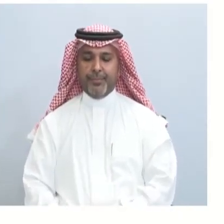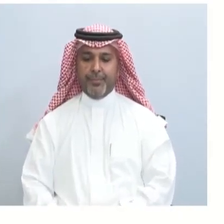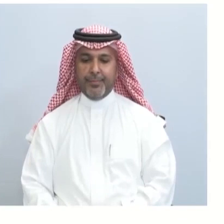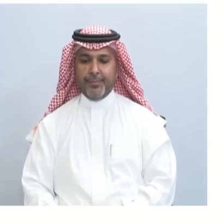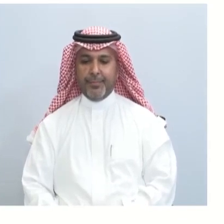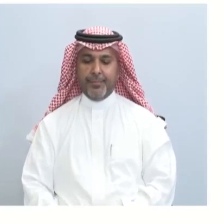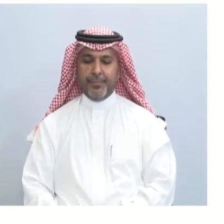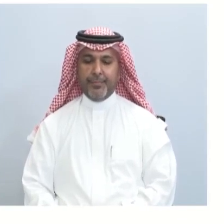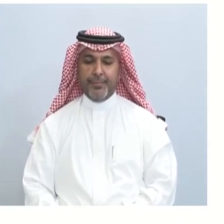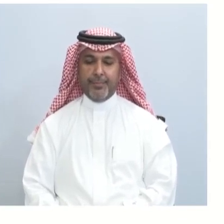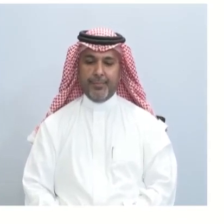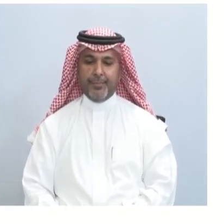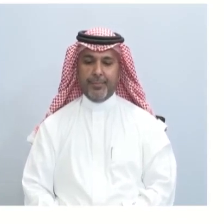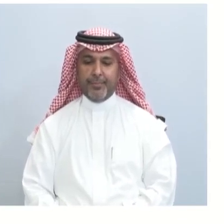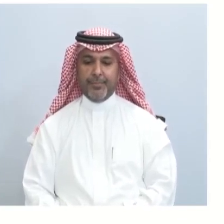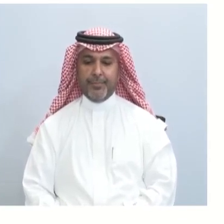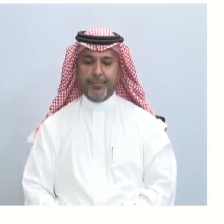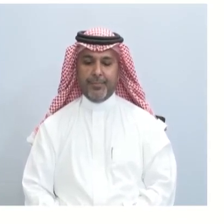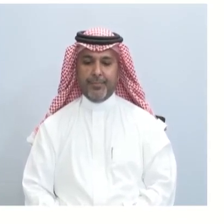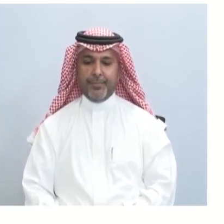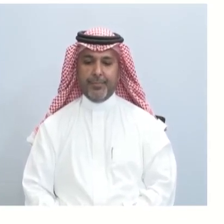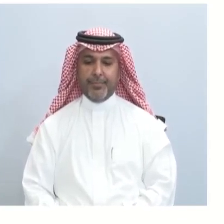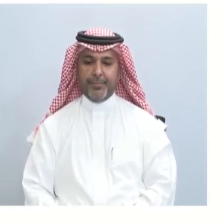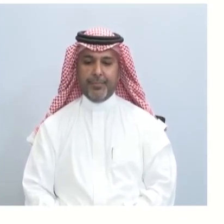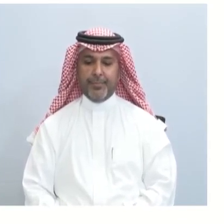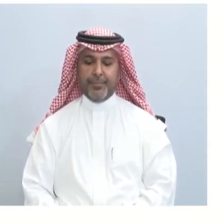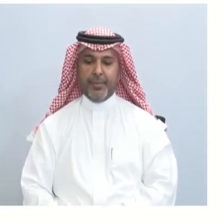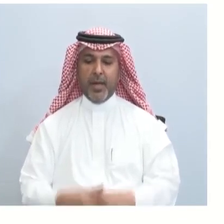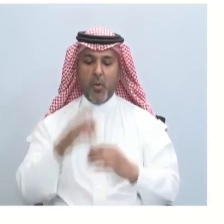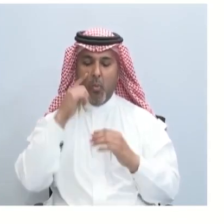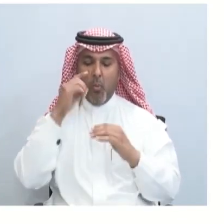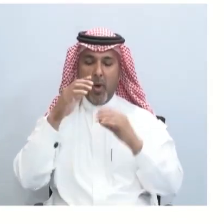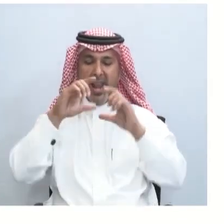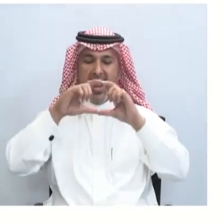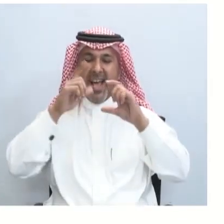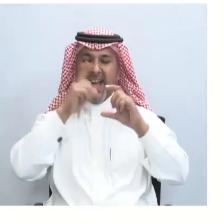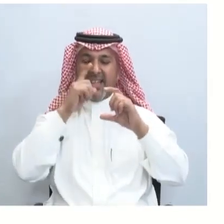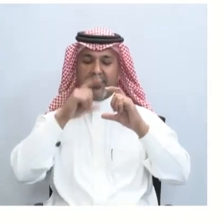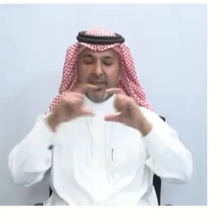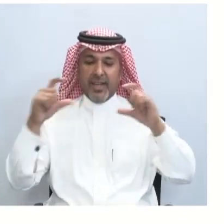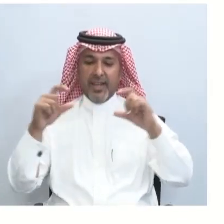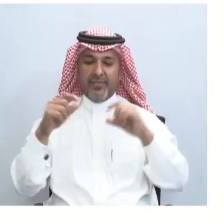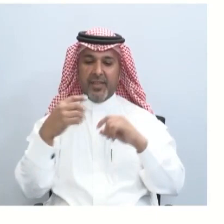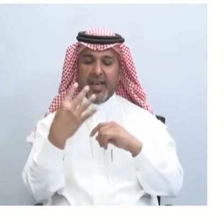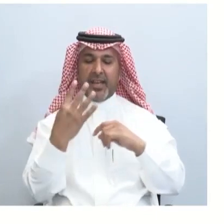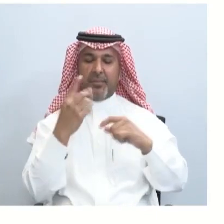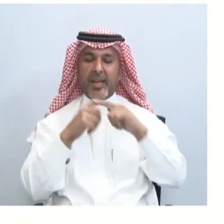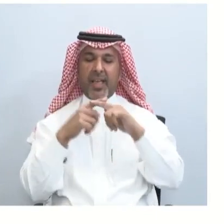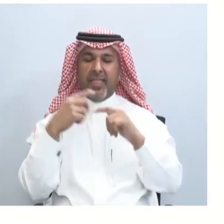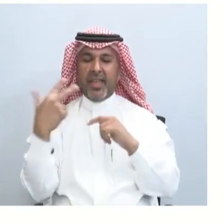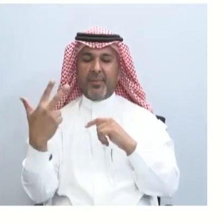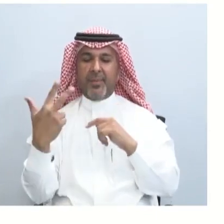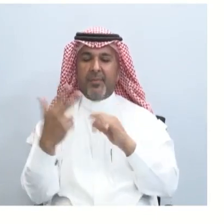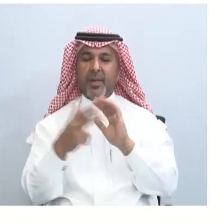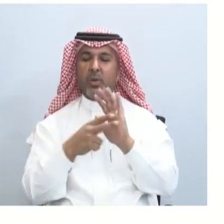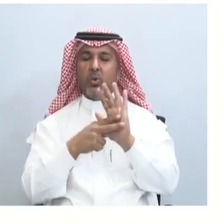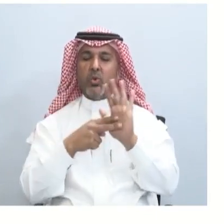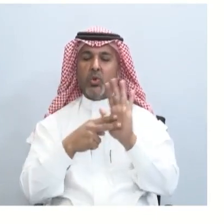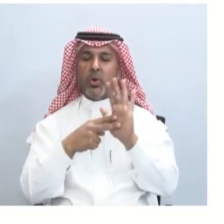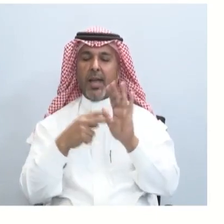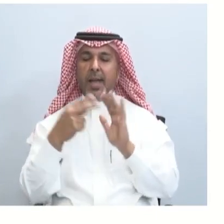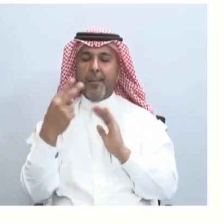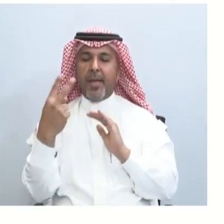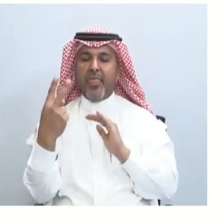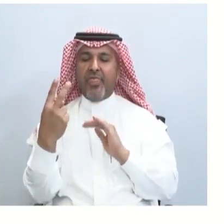نحسب مساحه المستطيل مساحه المستطيل هي حاصل ضرب الطول في العرض وكما هو واضح امامنا الطول ثمانيه وعرض